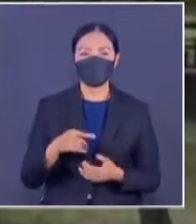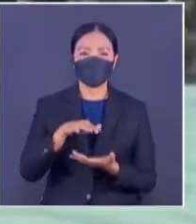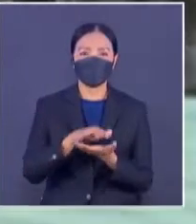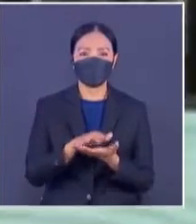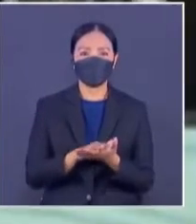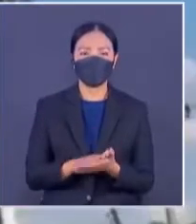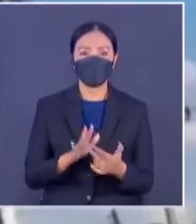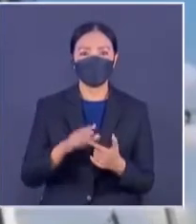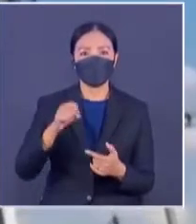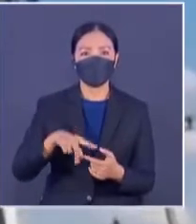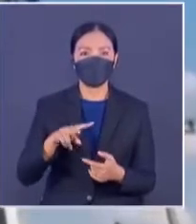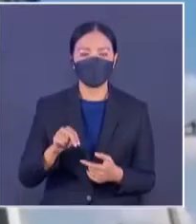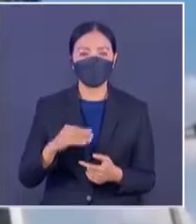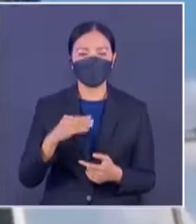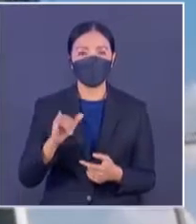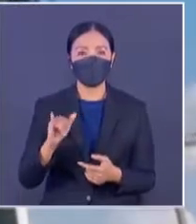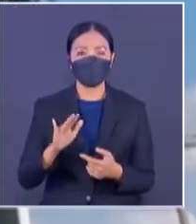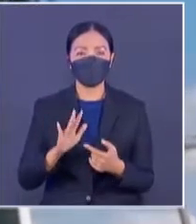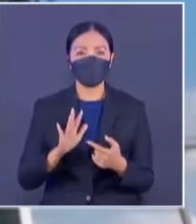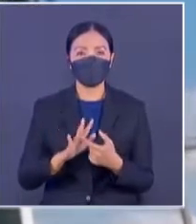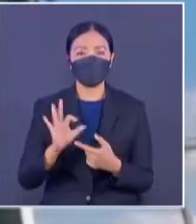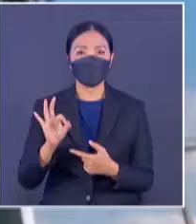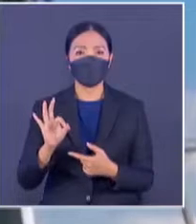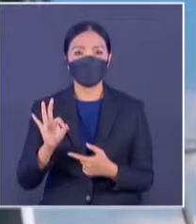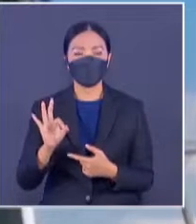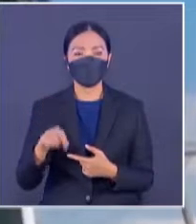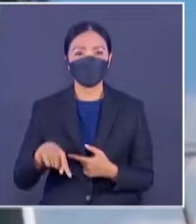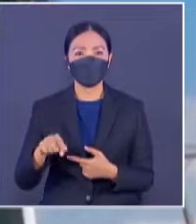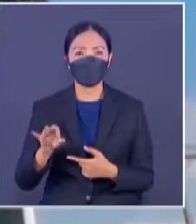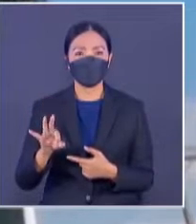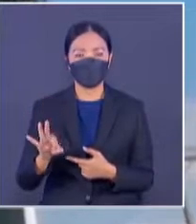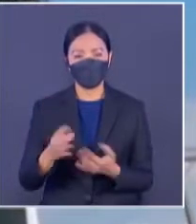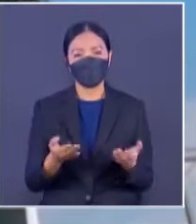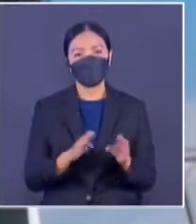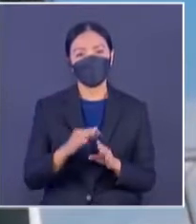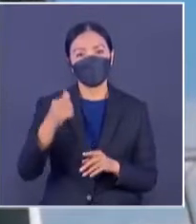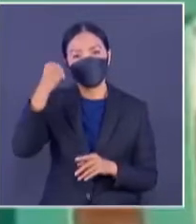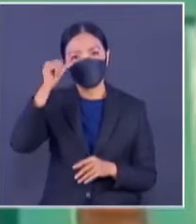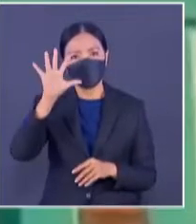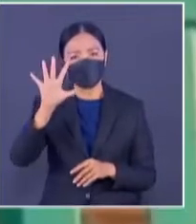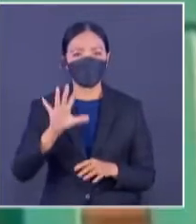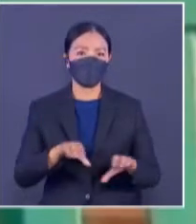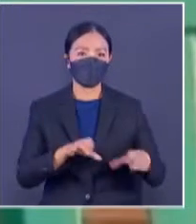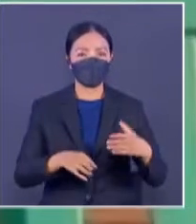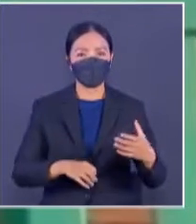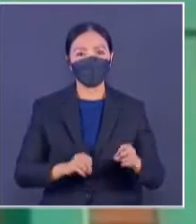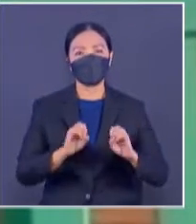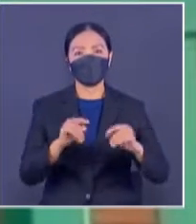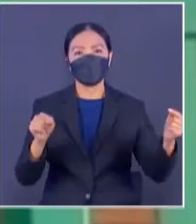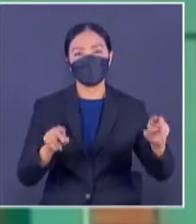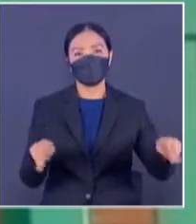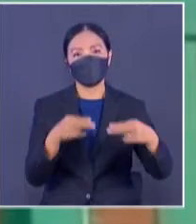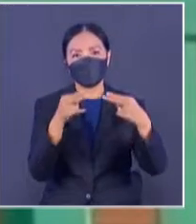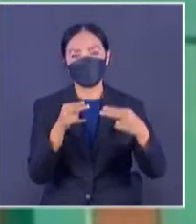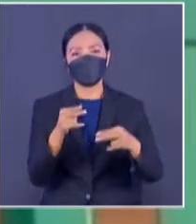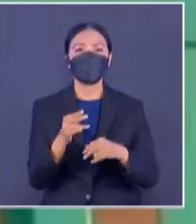งเรียนเซนต์โยเซฟกาฬสินธุ์ครับออกประกาศปิดเรียนชั่วคราวเป็นเวลา5วันครับแล้วก็ให้จัดการเรียนการสอนในรูปแบบออนไ